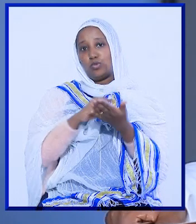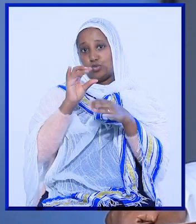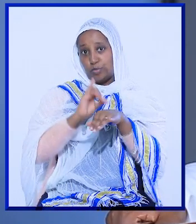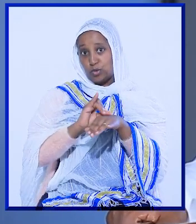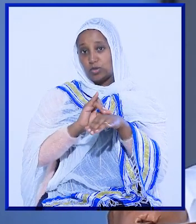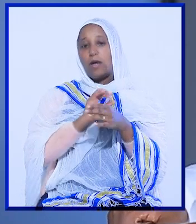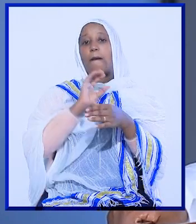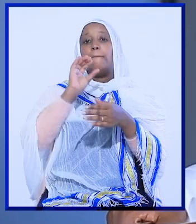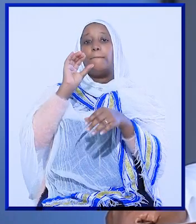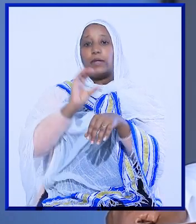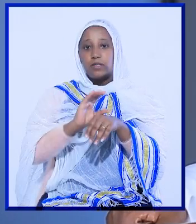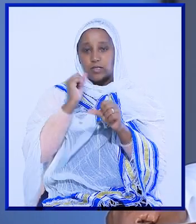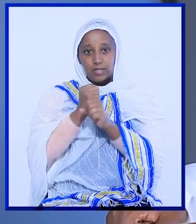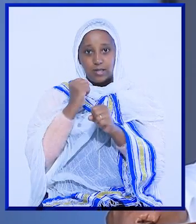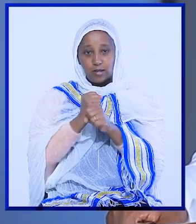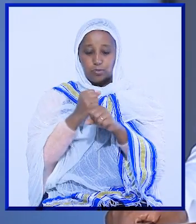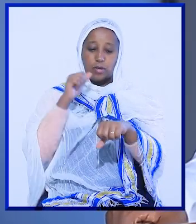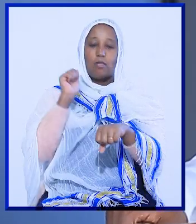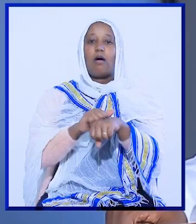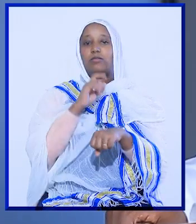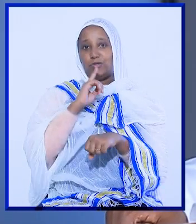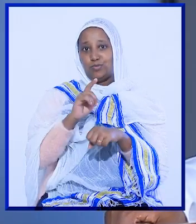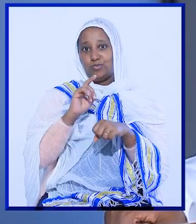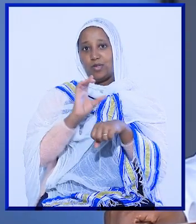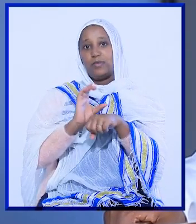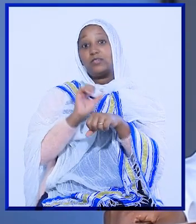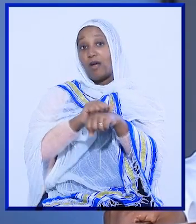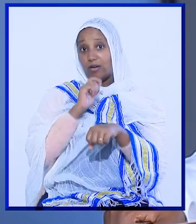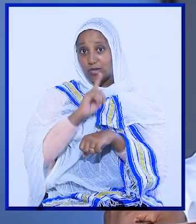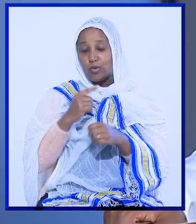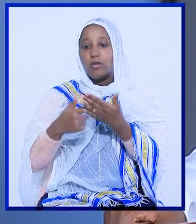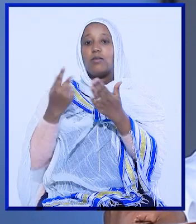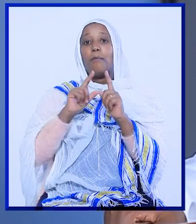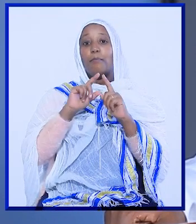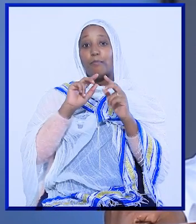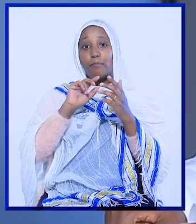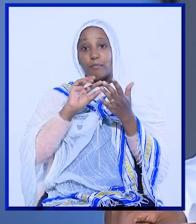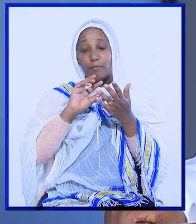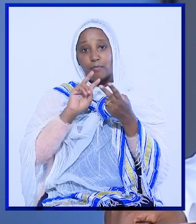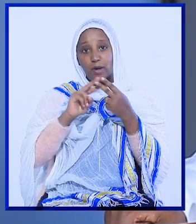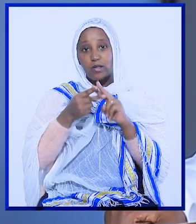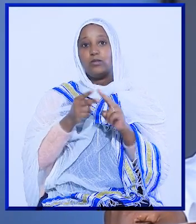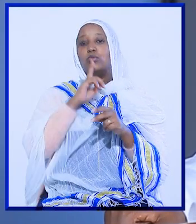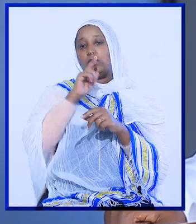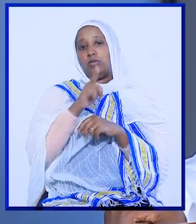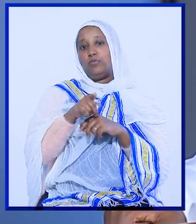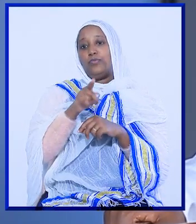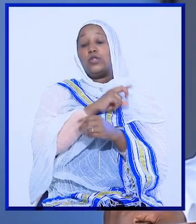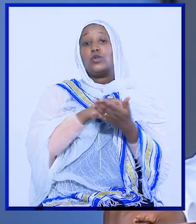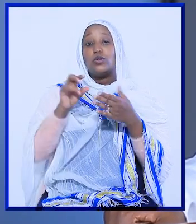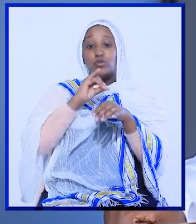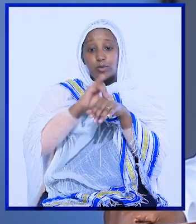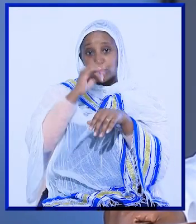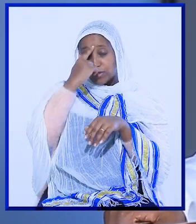ጴጥሮስ ቤተ ክርስቲያን የተሰራችበት አለት ነው፣ የቤተ ክርስቲያን አለት ነው። ያ ማለት አለቱ እምነት ነው። እሱ የሚያምነው ቅዱስ